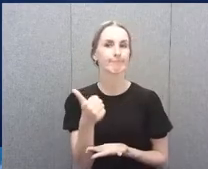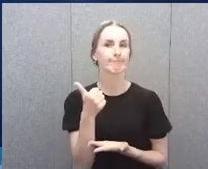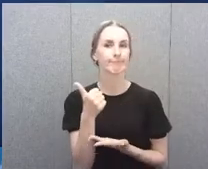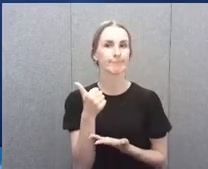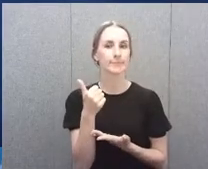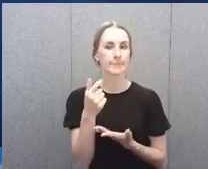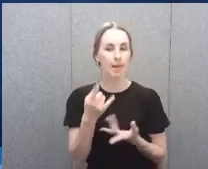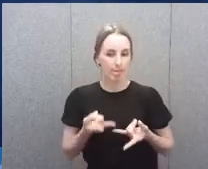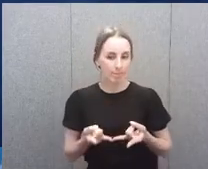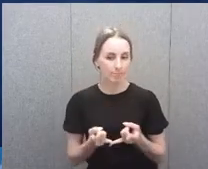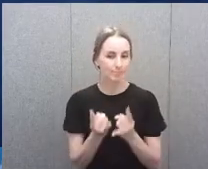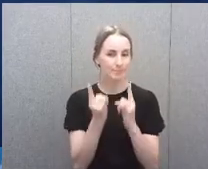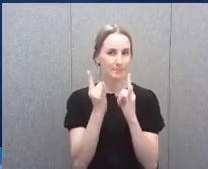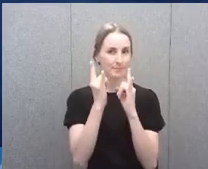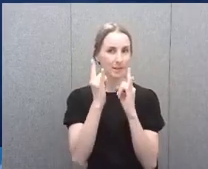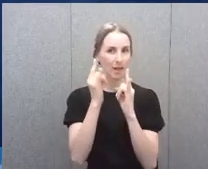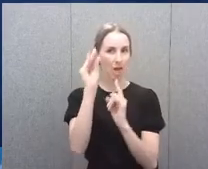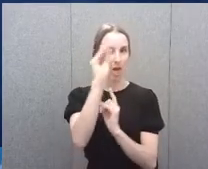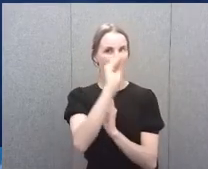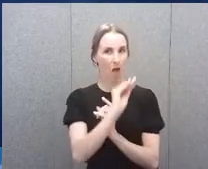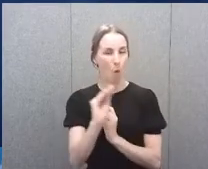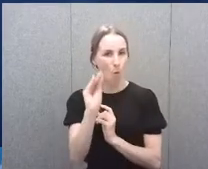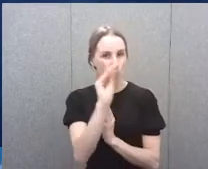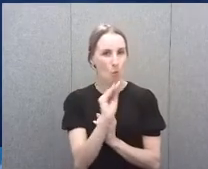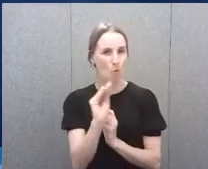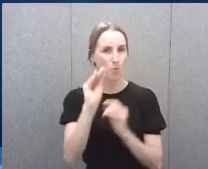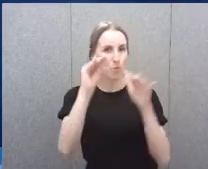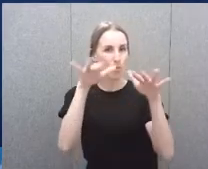как хорошо все-таки родиться в Европе.